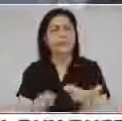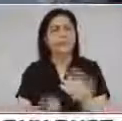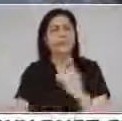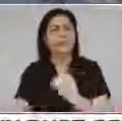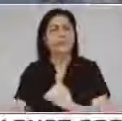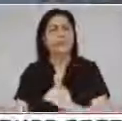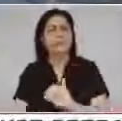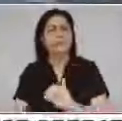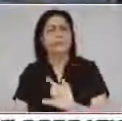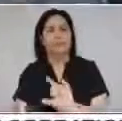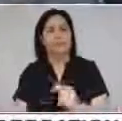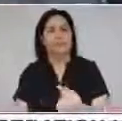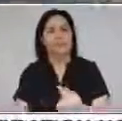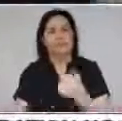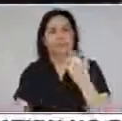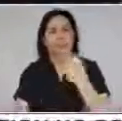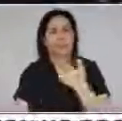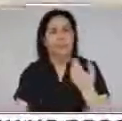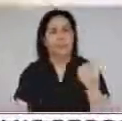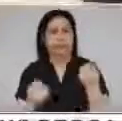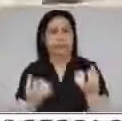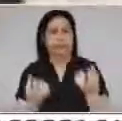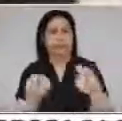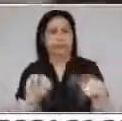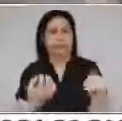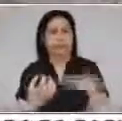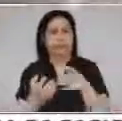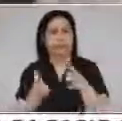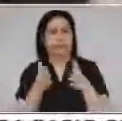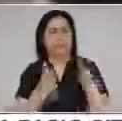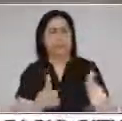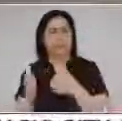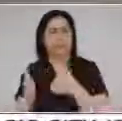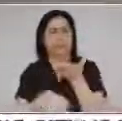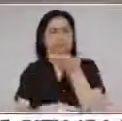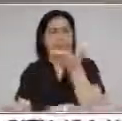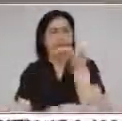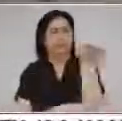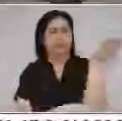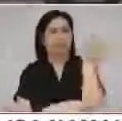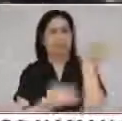office. Kasi nung nasa Barangay Operation Center ako noon,